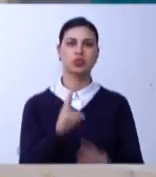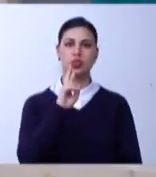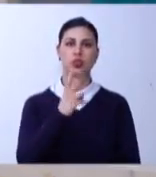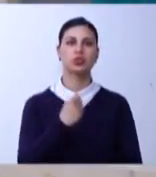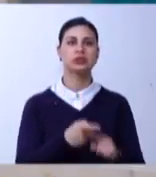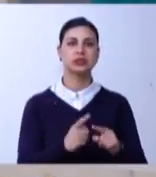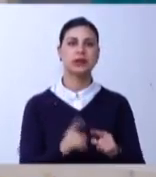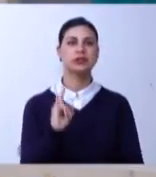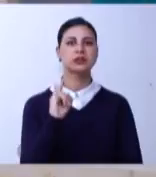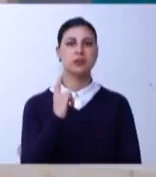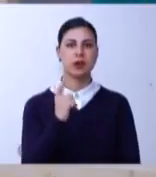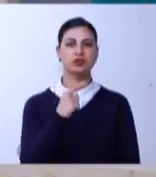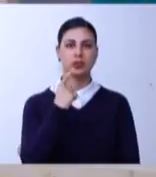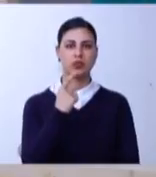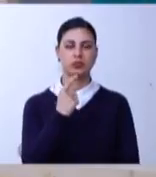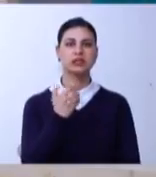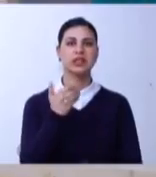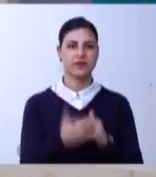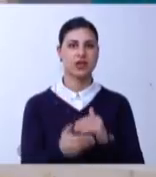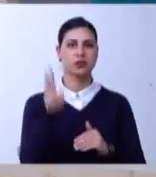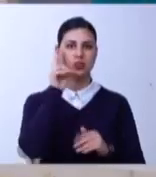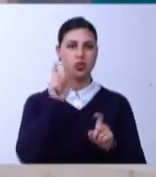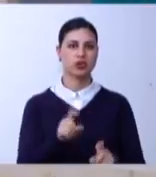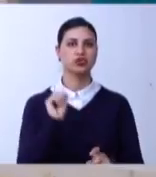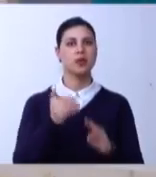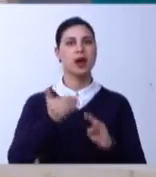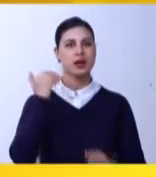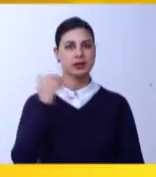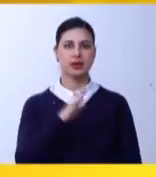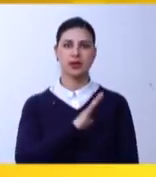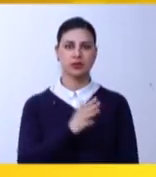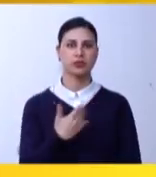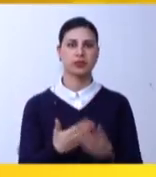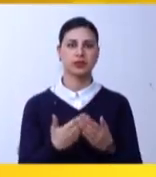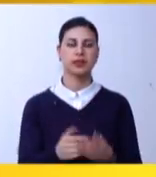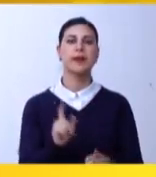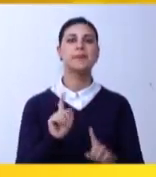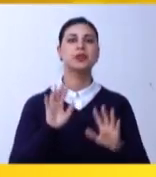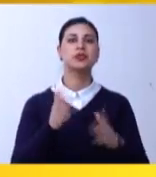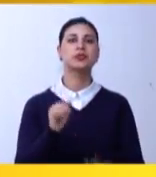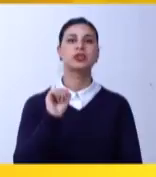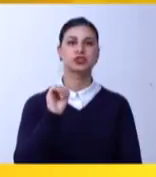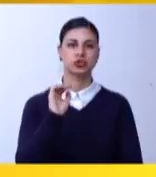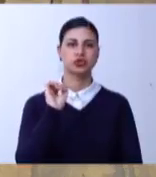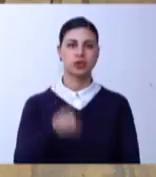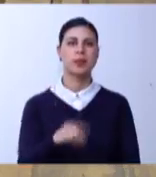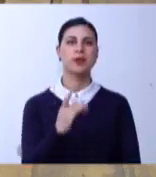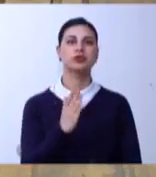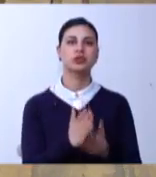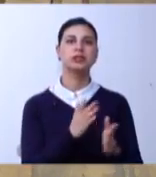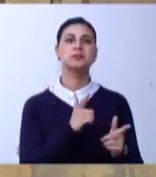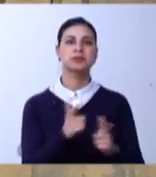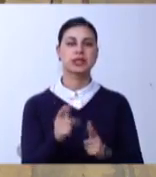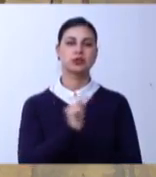წლინახევრის ბავშვი გამოავლენს მზადყოფნას და არა ვთქვათ უფრო ადრე, ხო? რა შემთხვევაში არის ბავშვი მზად იმისაც, რომ